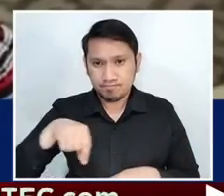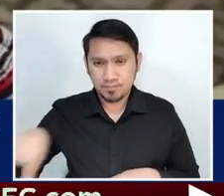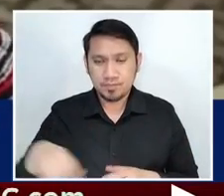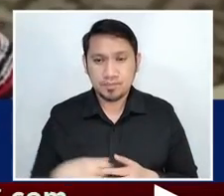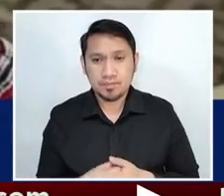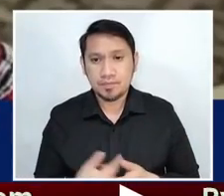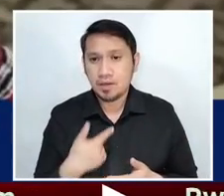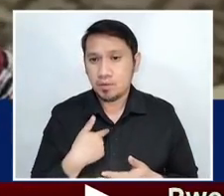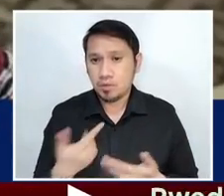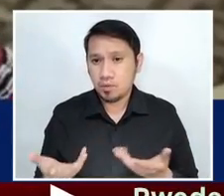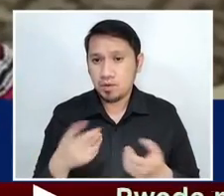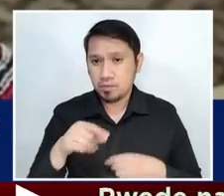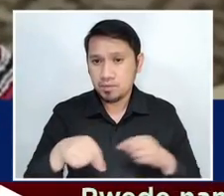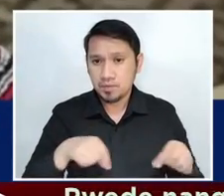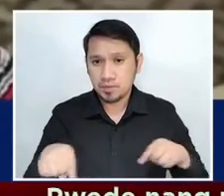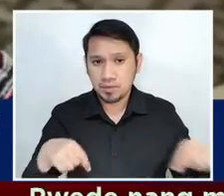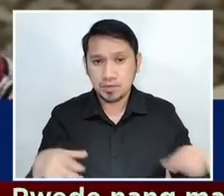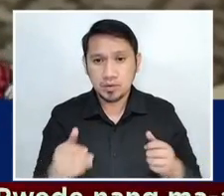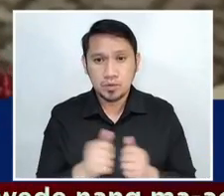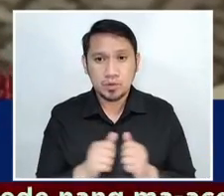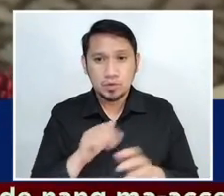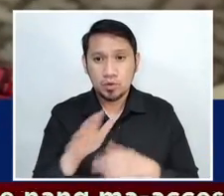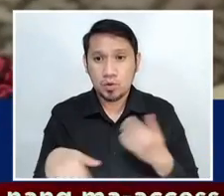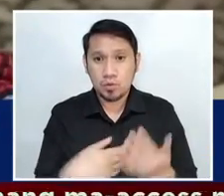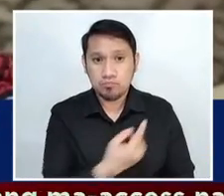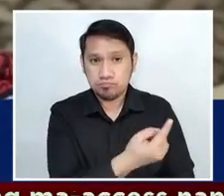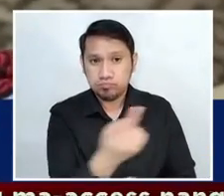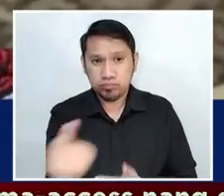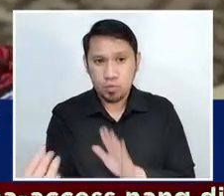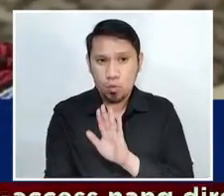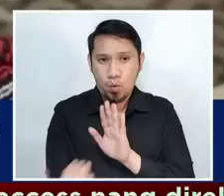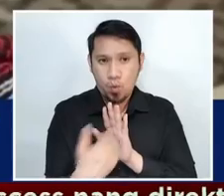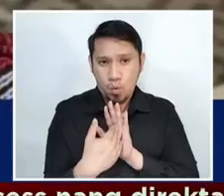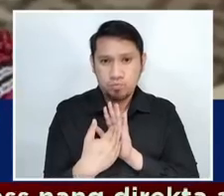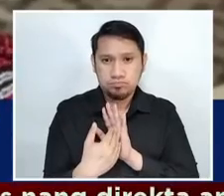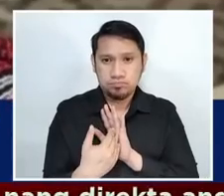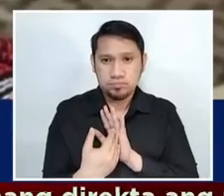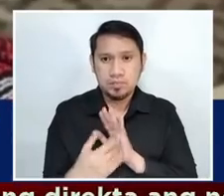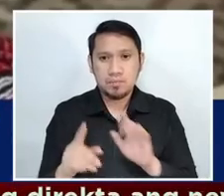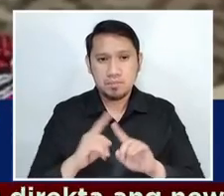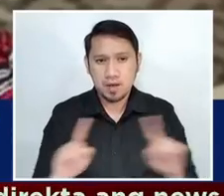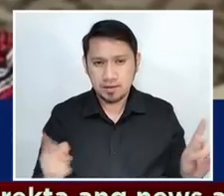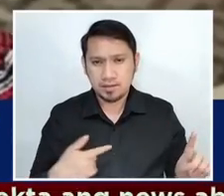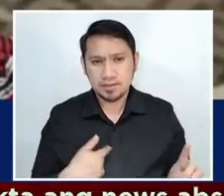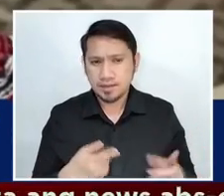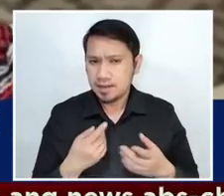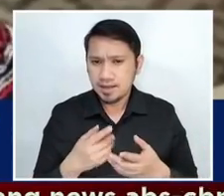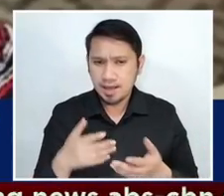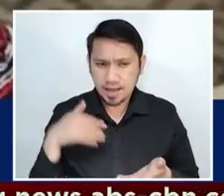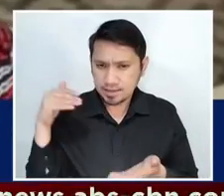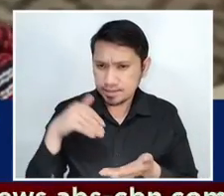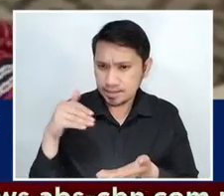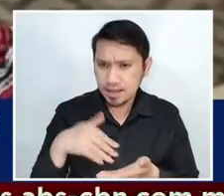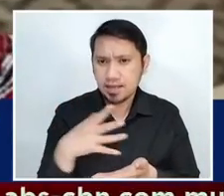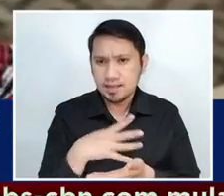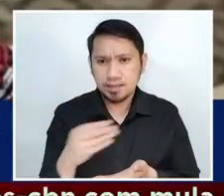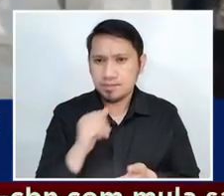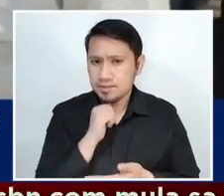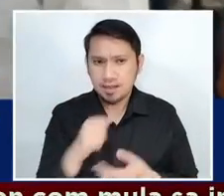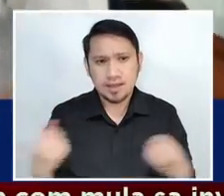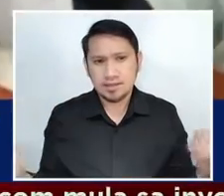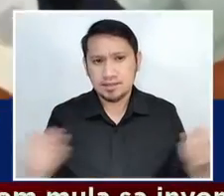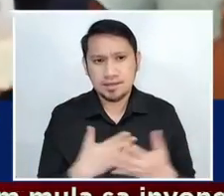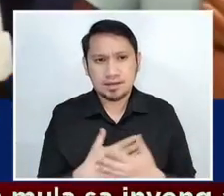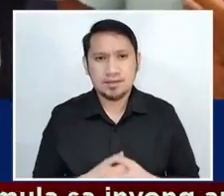playing chess, I was like, oh no, I'm playing with the older person, they're gonna win against me. But as I train more harder, I study, I'm not scared